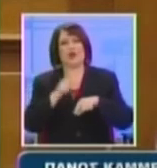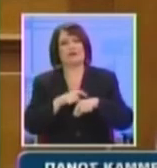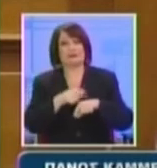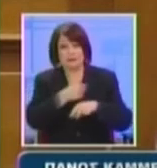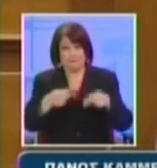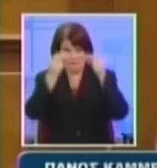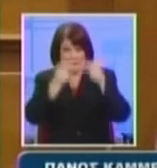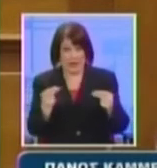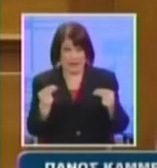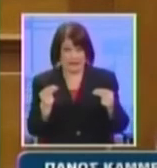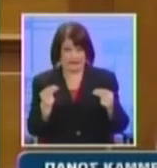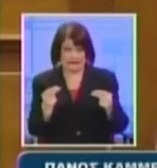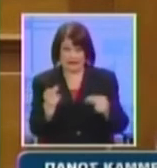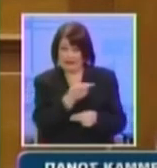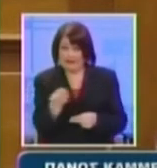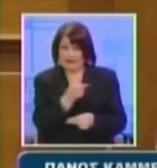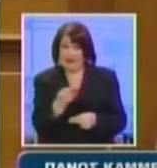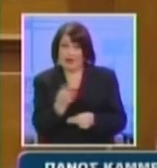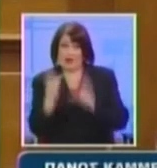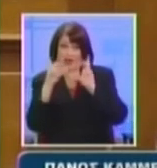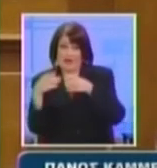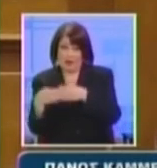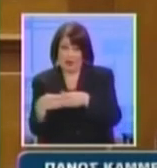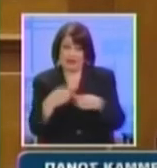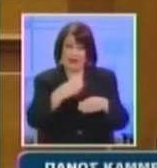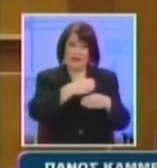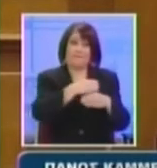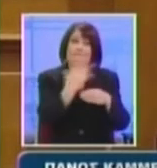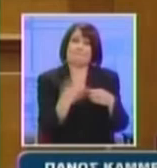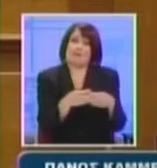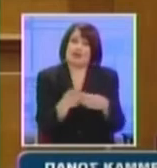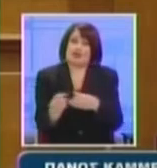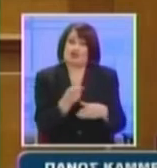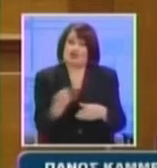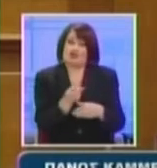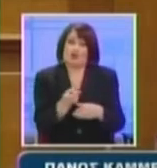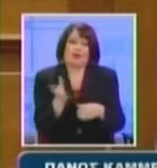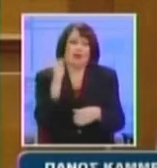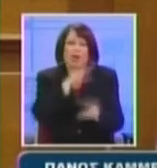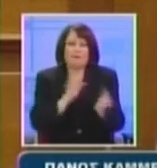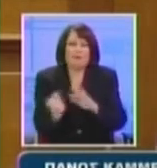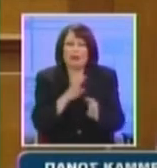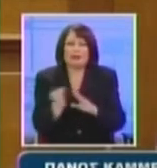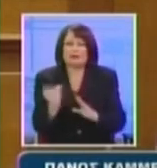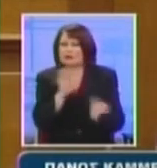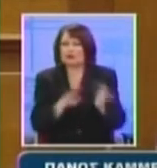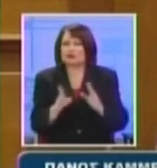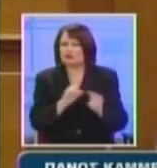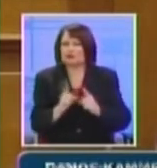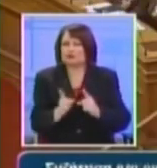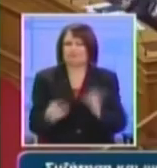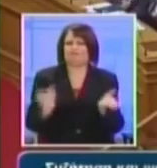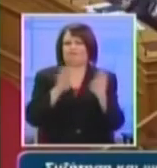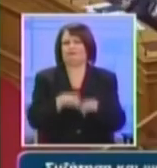λύση τα δύο κόμματα που καταραίουν και στηρίζονται ουσιαστικά στη συγκάλυψη ο ένας του άλλου.